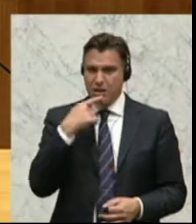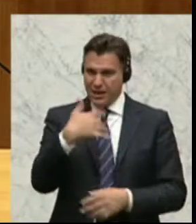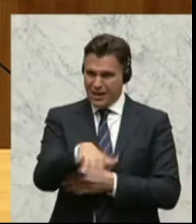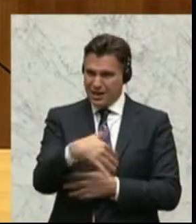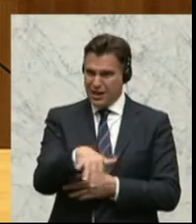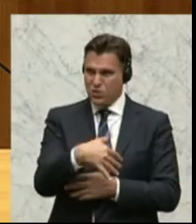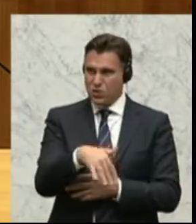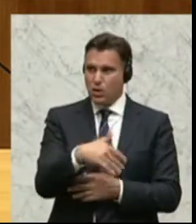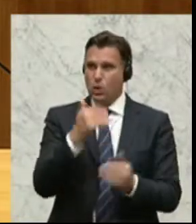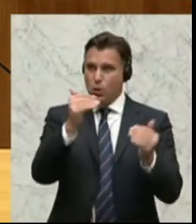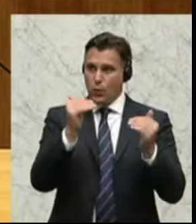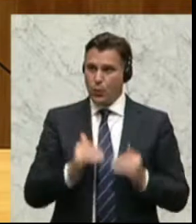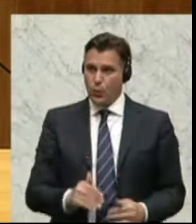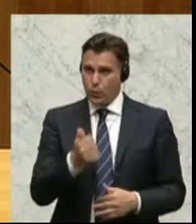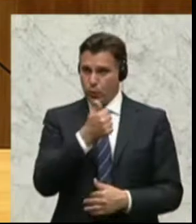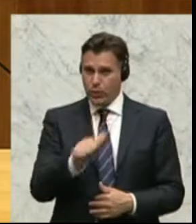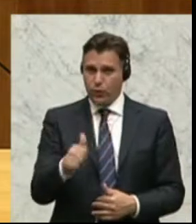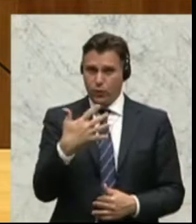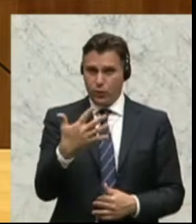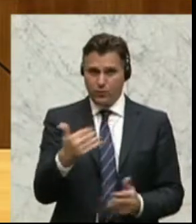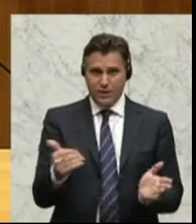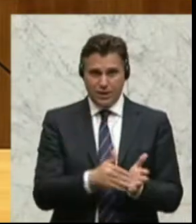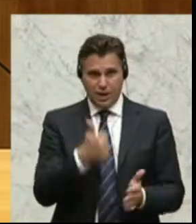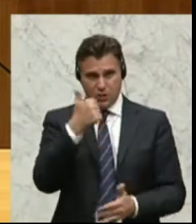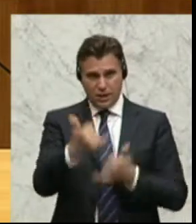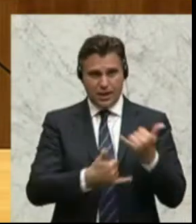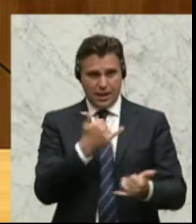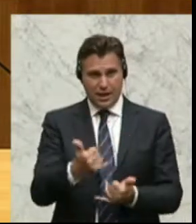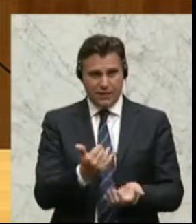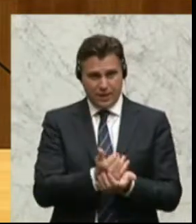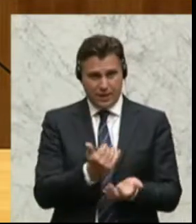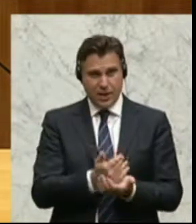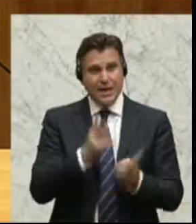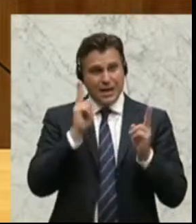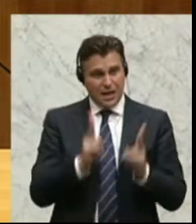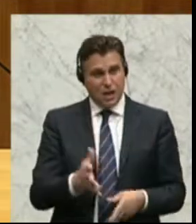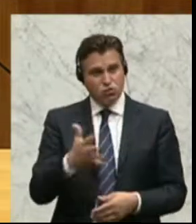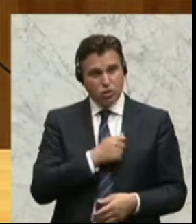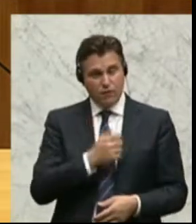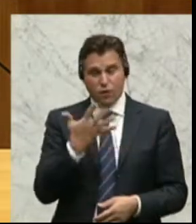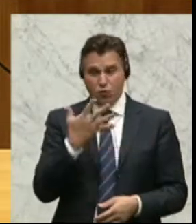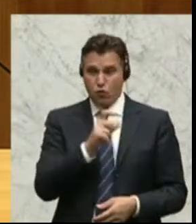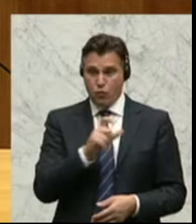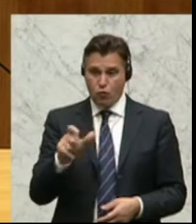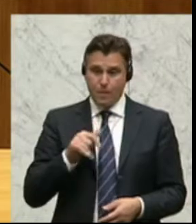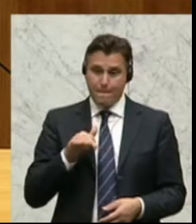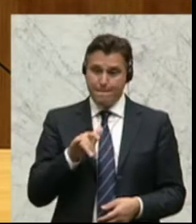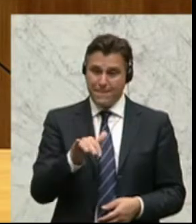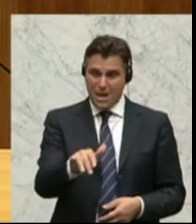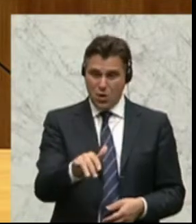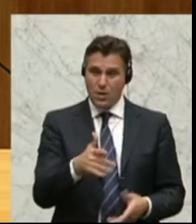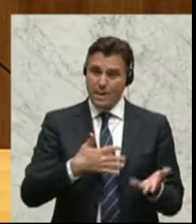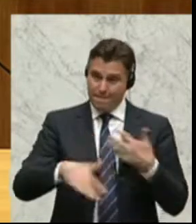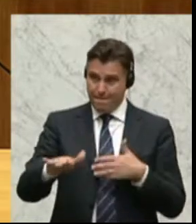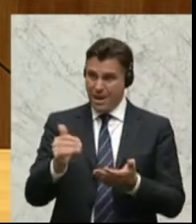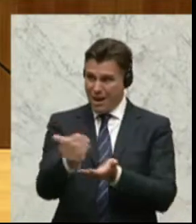von 150.000 Euro 500 Millionen mehr an Steuereinnahmen lukrieren würde,